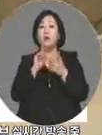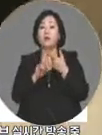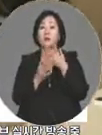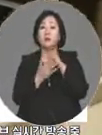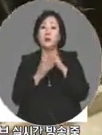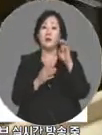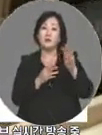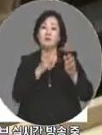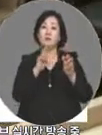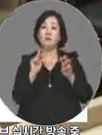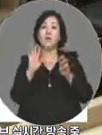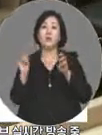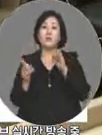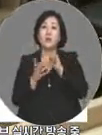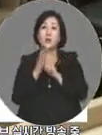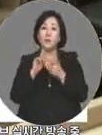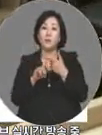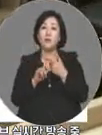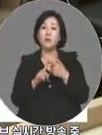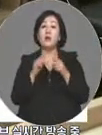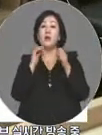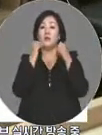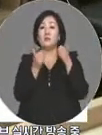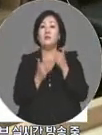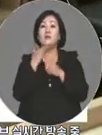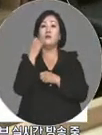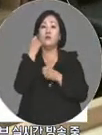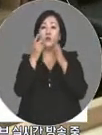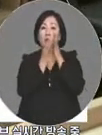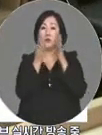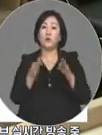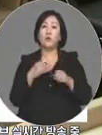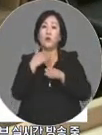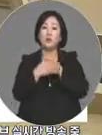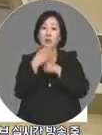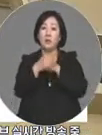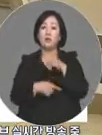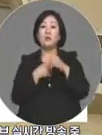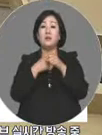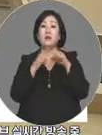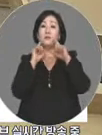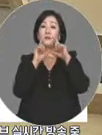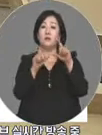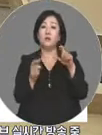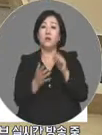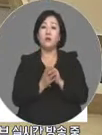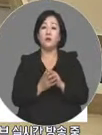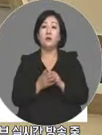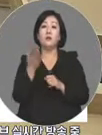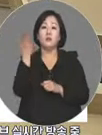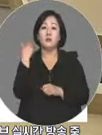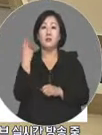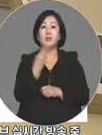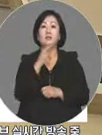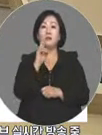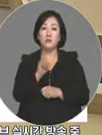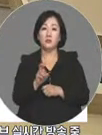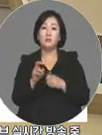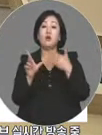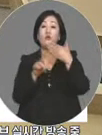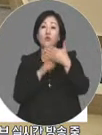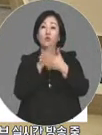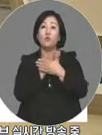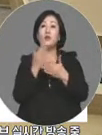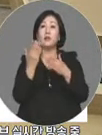30대 a 씨에게 징역 6개월에 집행유예 1년을 선고했습니다 a 씨는 2020 년 9 월